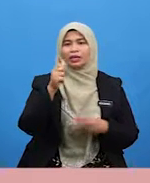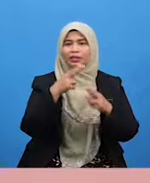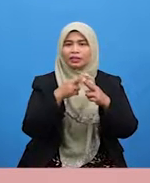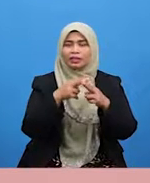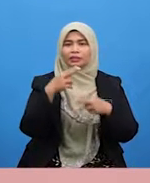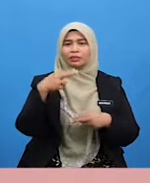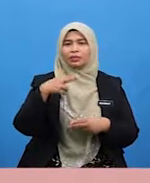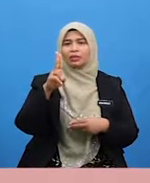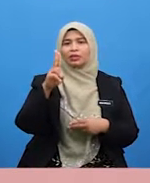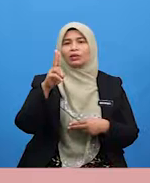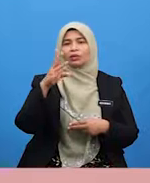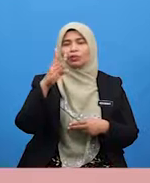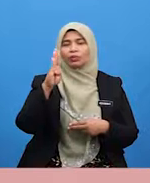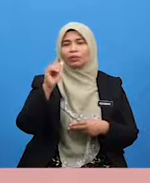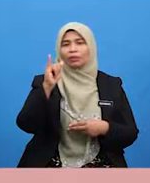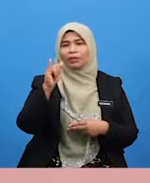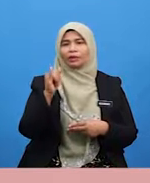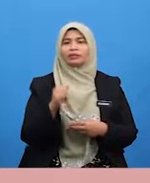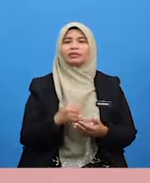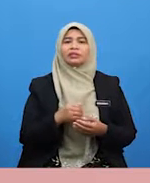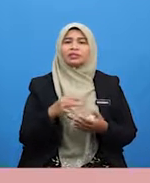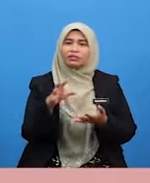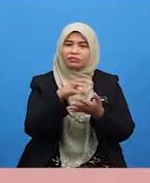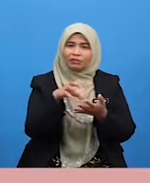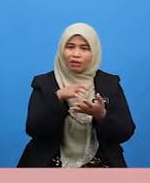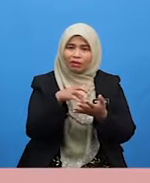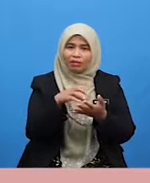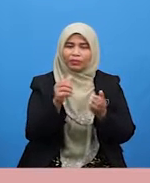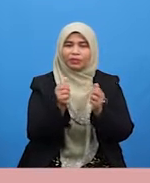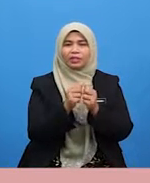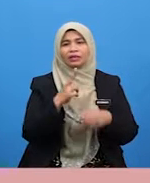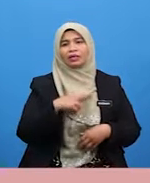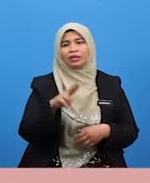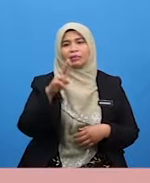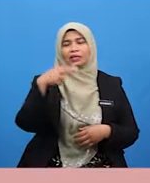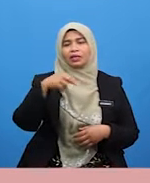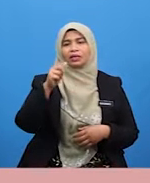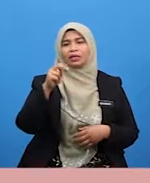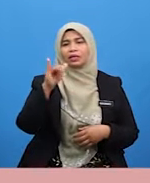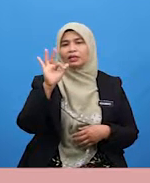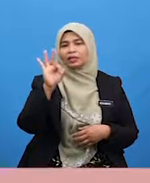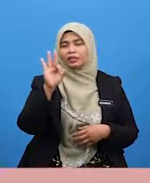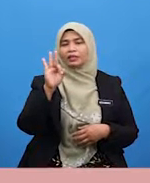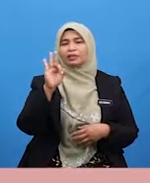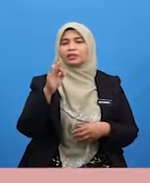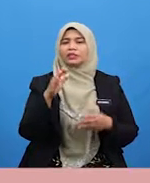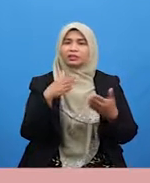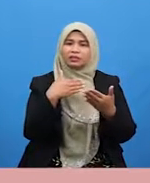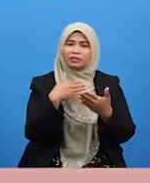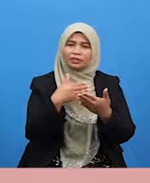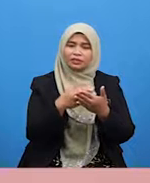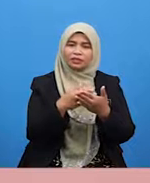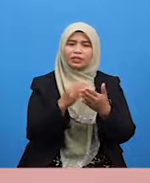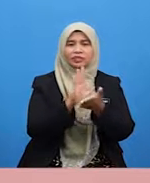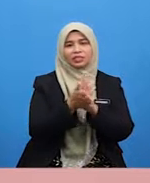diletakkan di dalam Kaabah. Dicampur adukkan dengan agama Hanif sehingga menyebabkan mensyirikkan